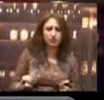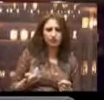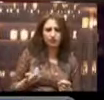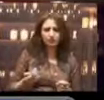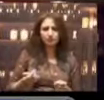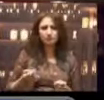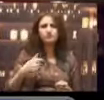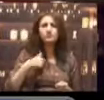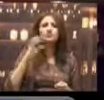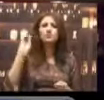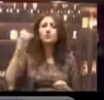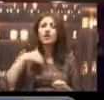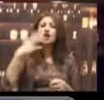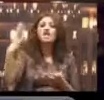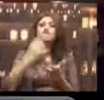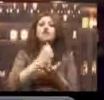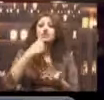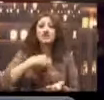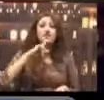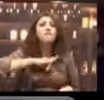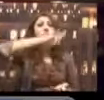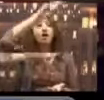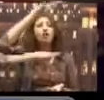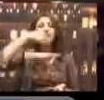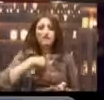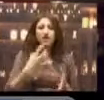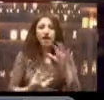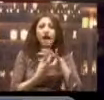كنت المفروض جاي لي فرصه ان انا اسافر بره